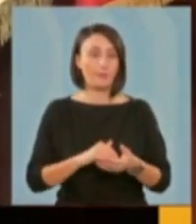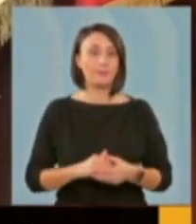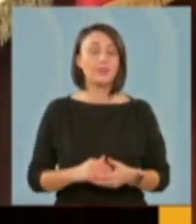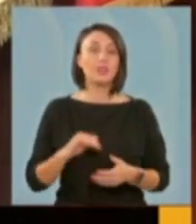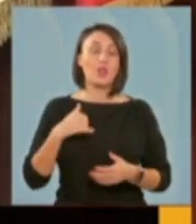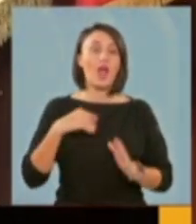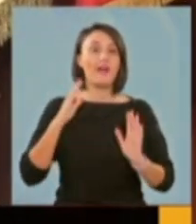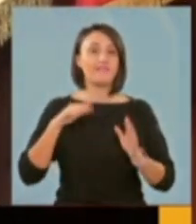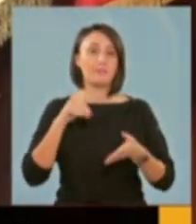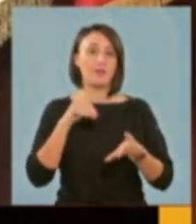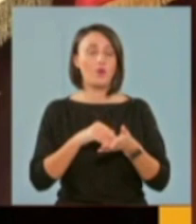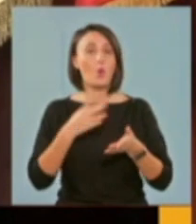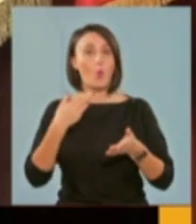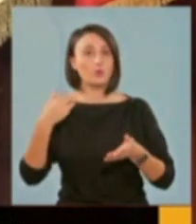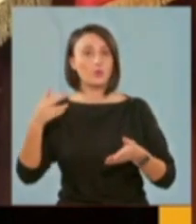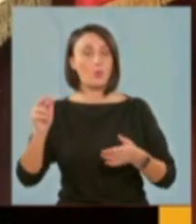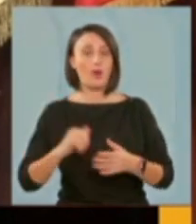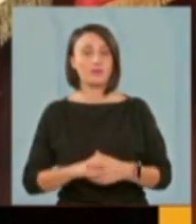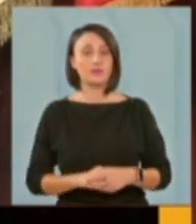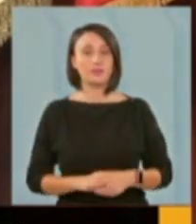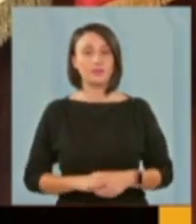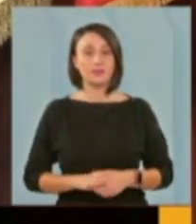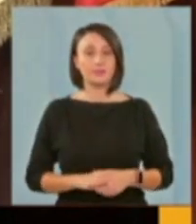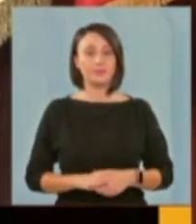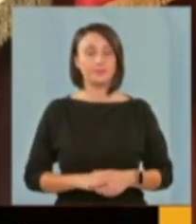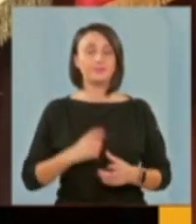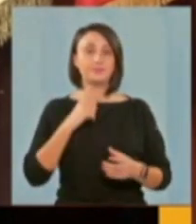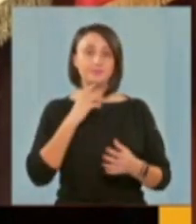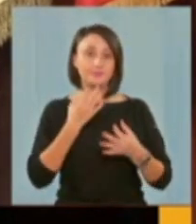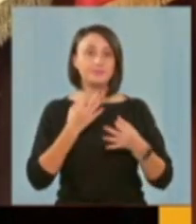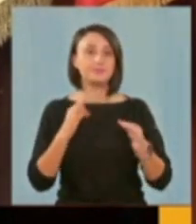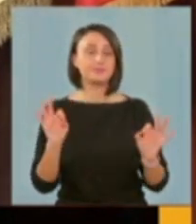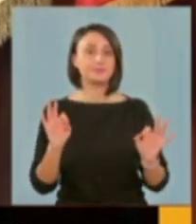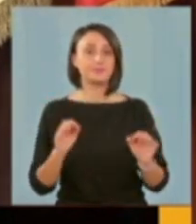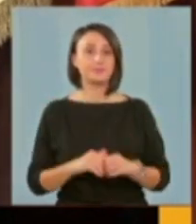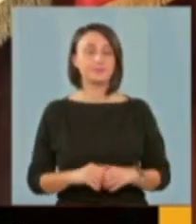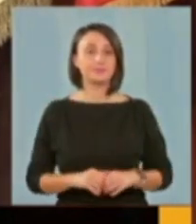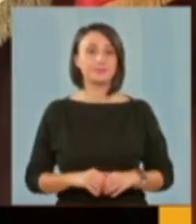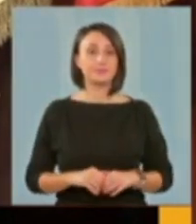aveam nevoie și avem nevoie în continuare să modernizăm